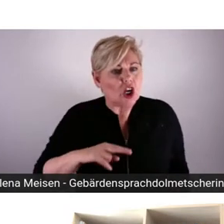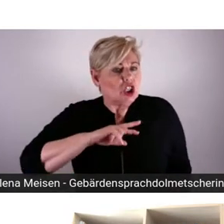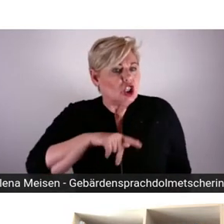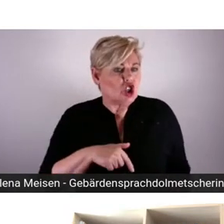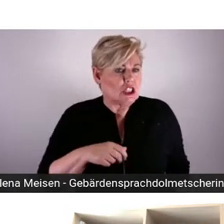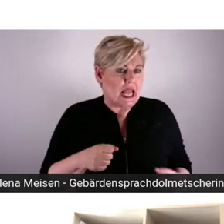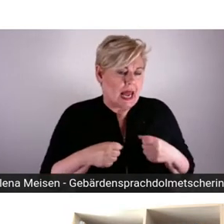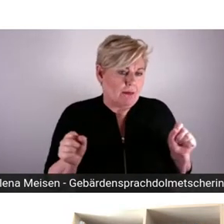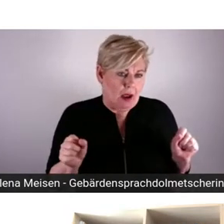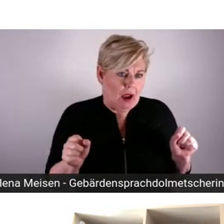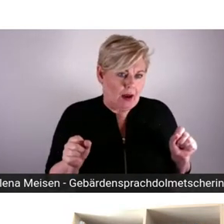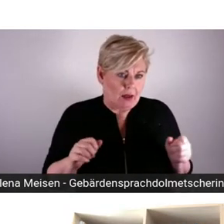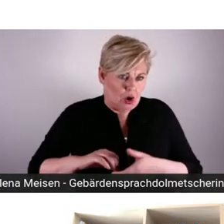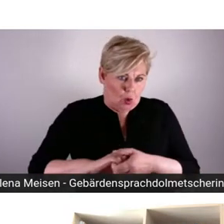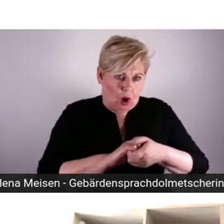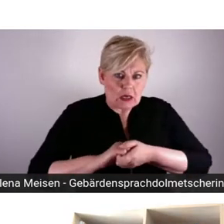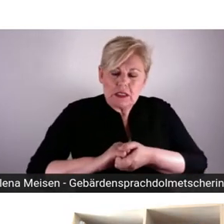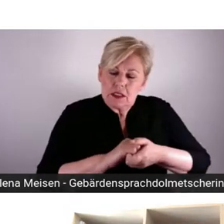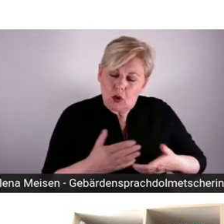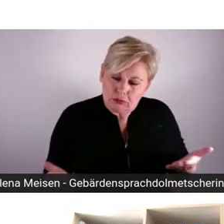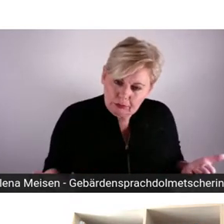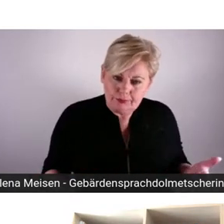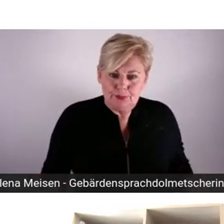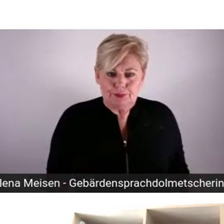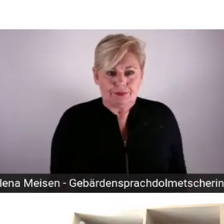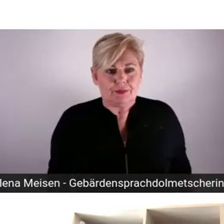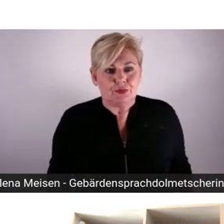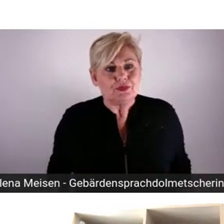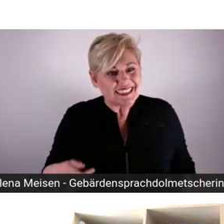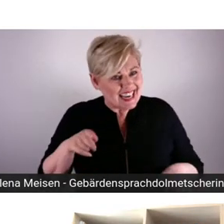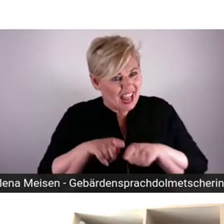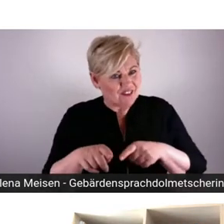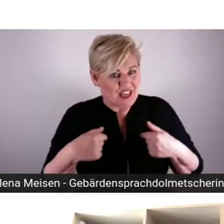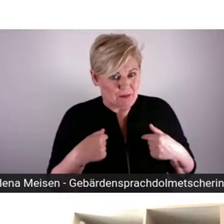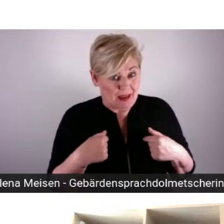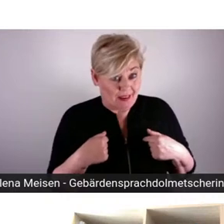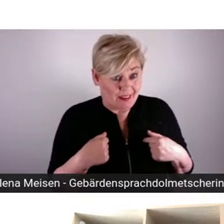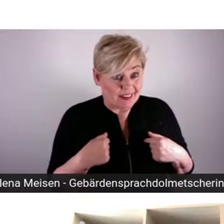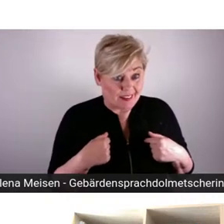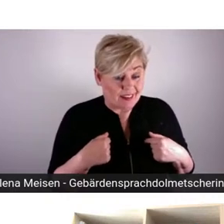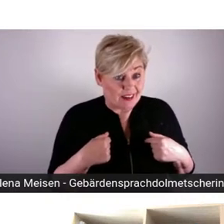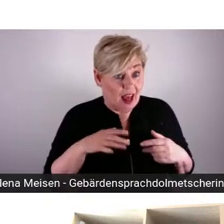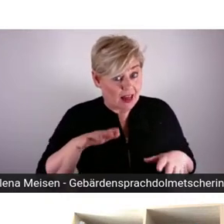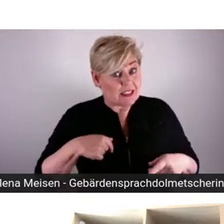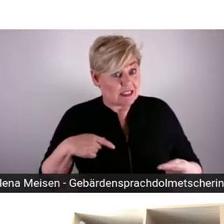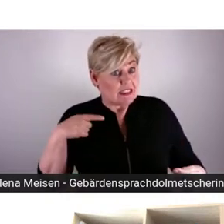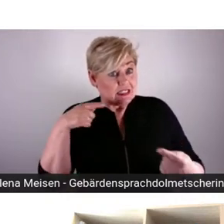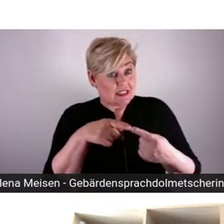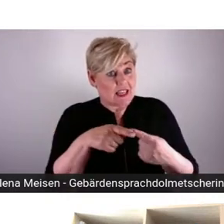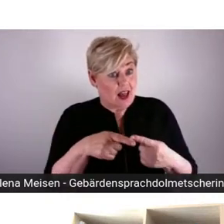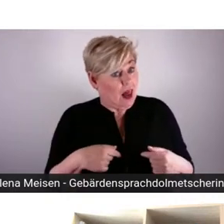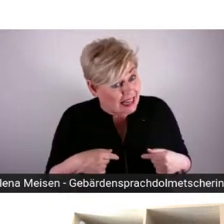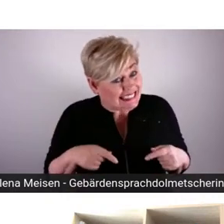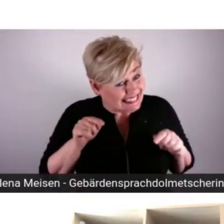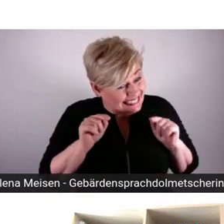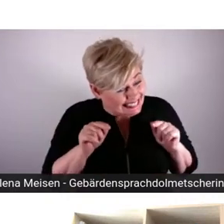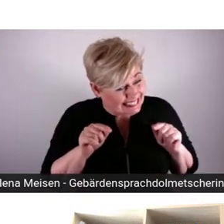Koalition und was übrig geblieben ist, ist die FDP, die das als Ziel hochhält.